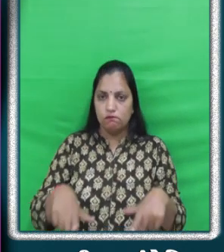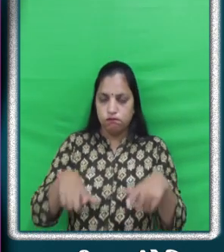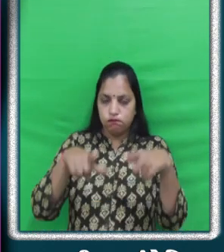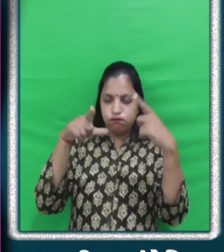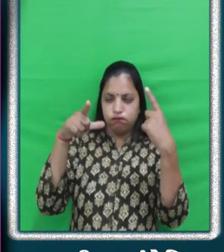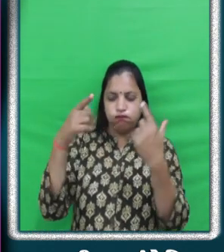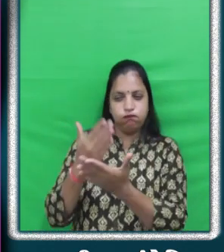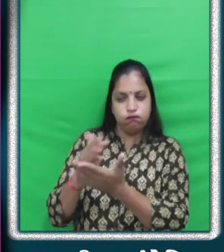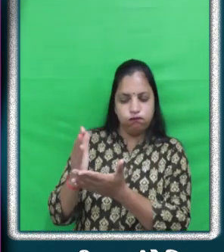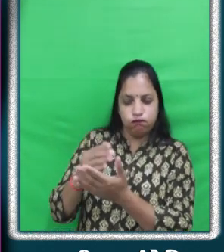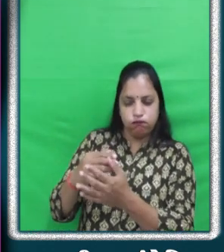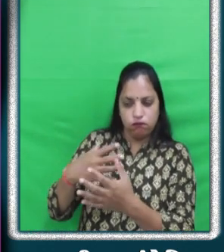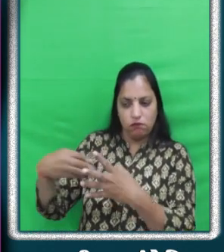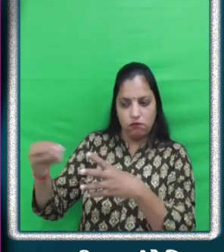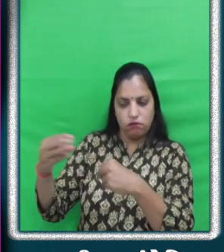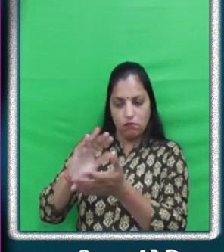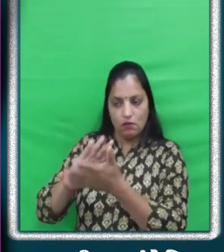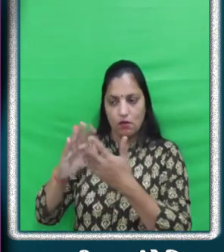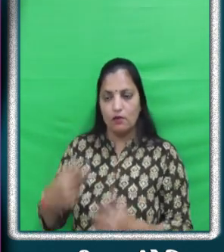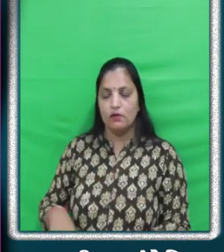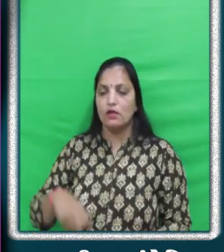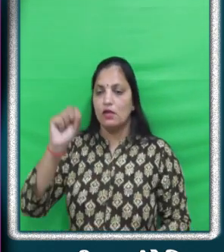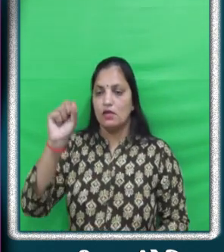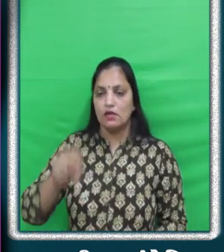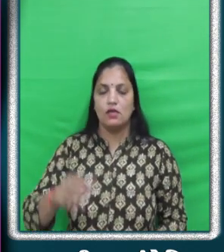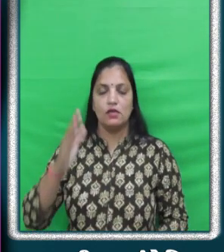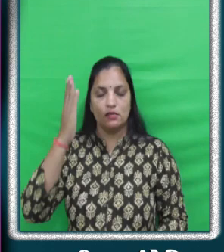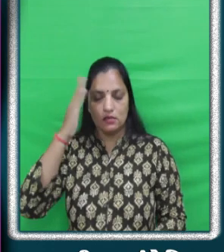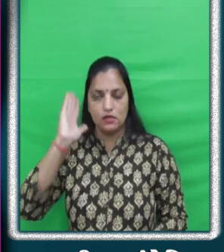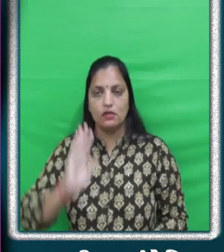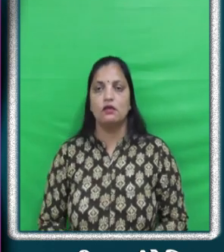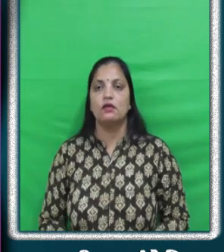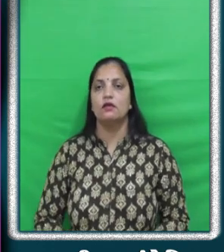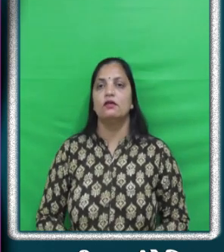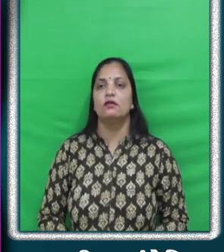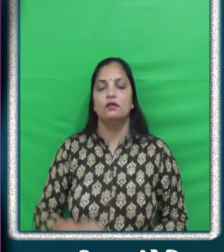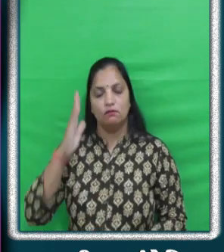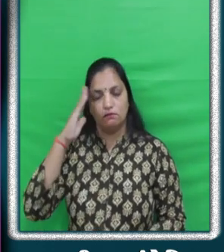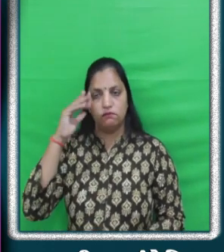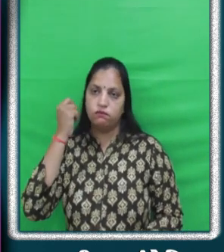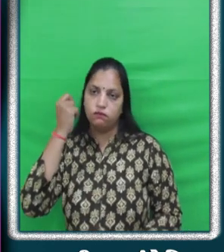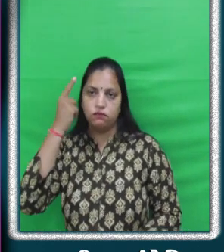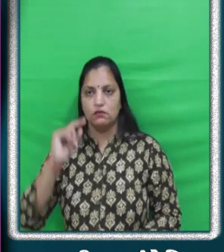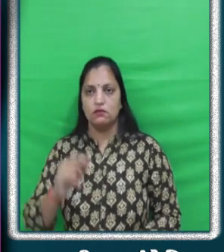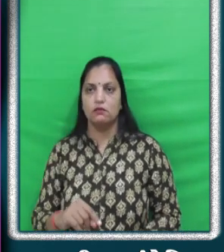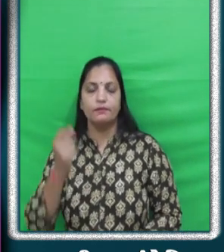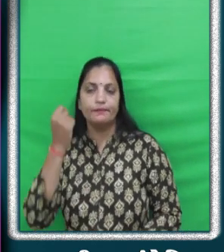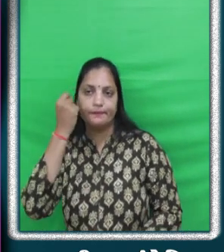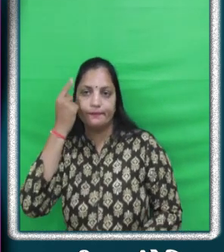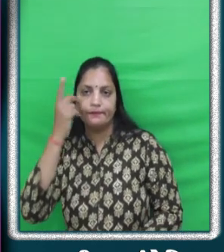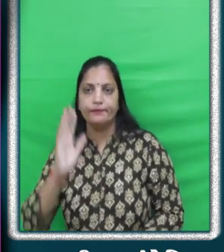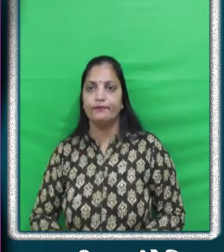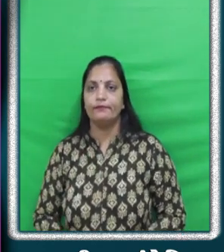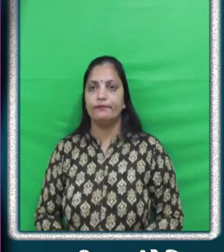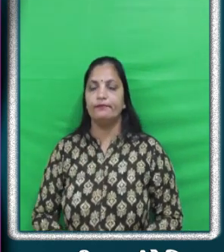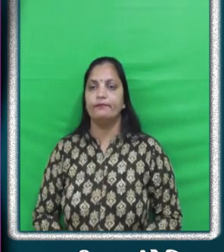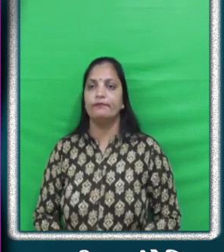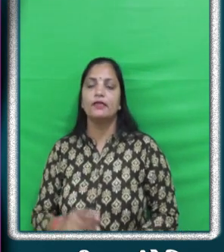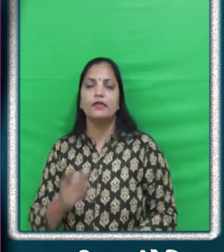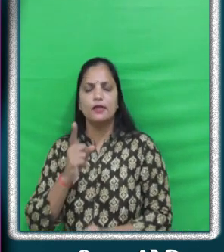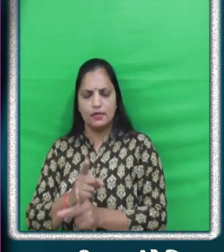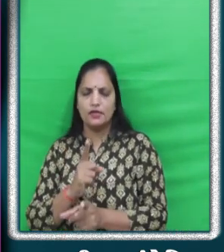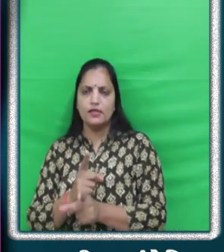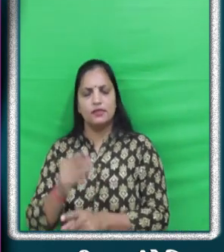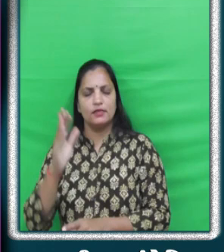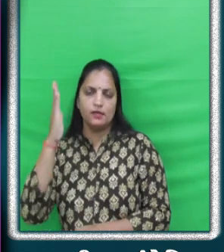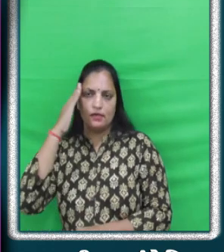વનસ્પતિમાં ઉત્સર્જન સમજી ગયા, સમજાય તો તમારે યસ કહીને લખવાનું છે કે હા સમજ પડે છે, અન્ડરસ્ટુડ, કે હા ટીચર